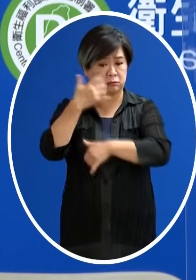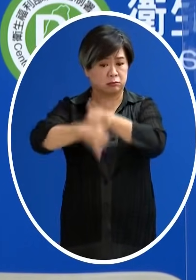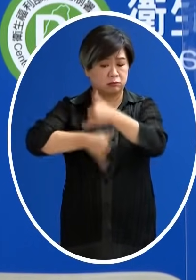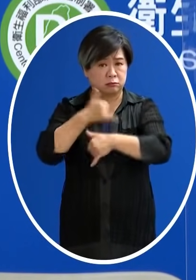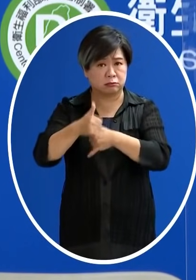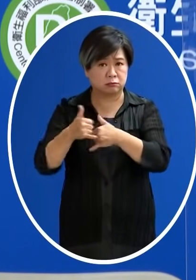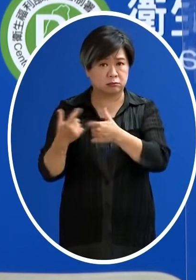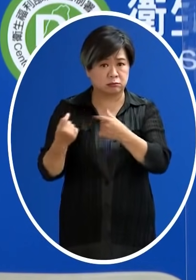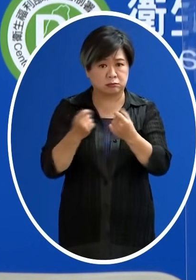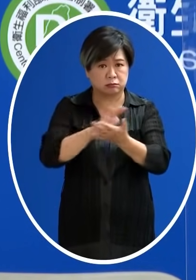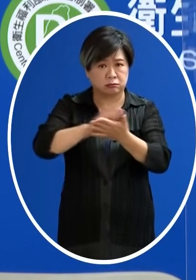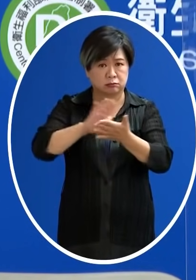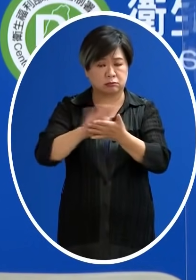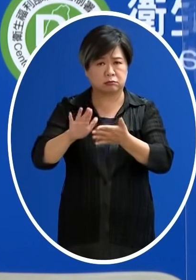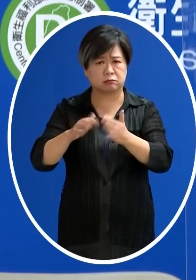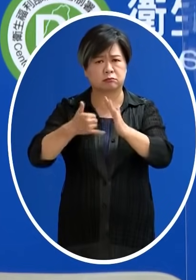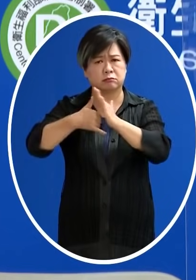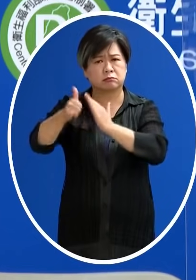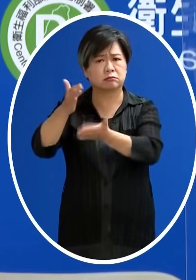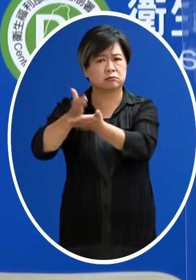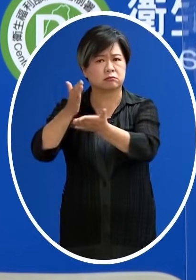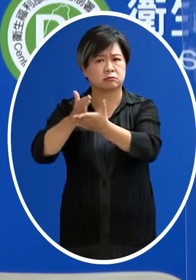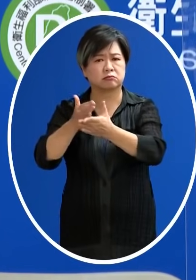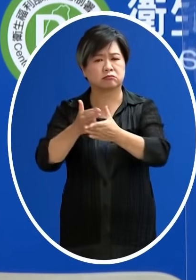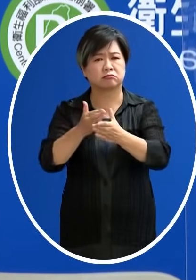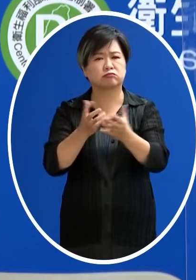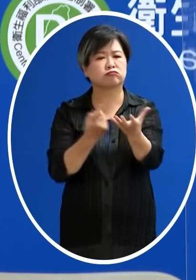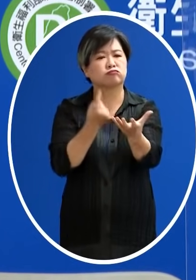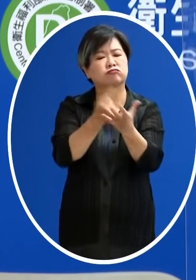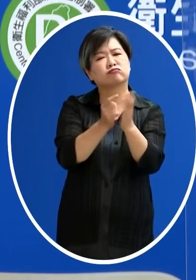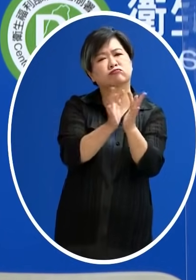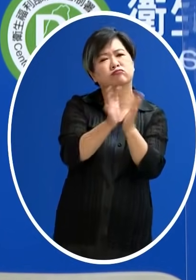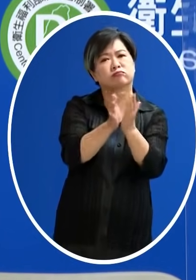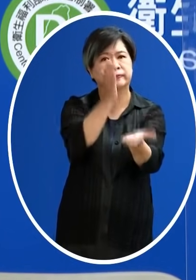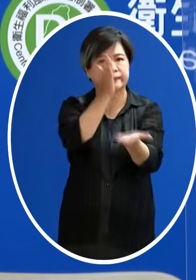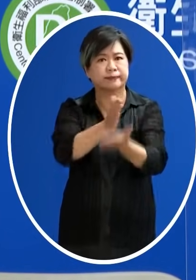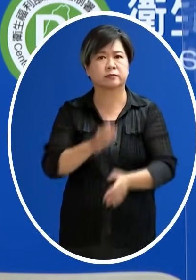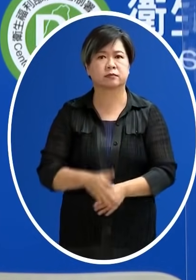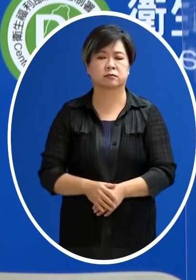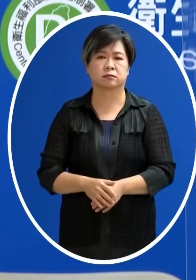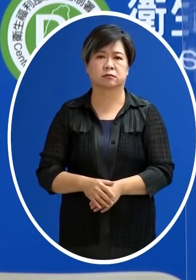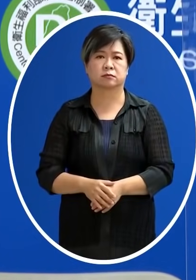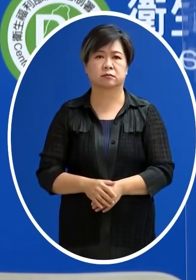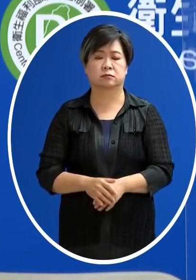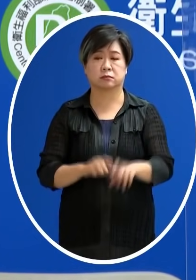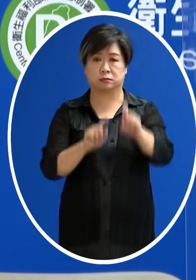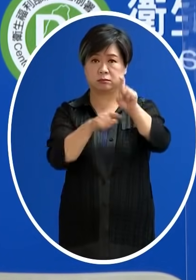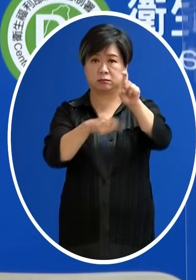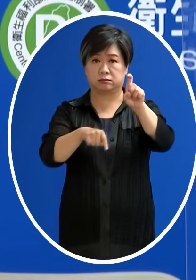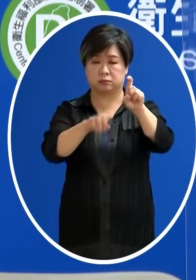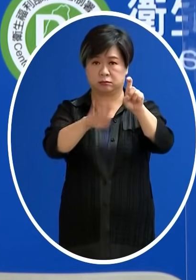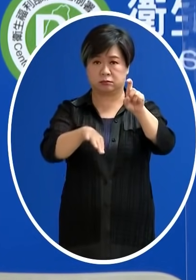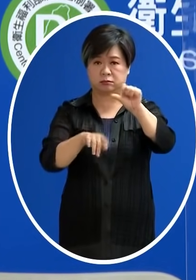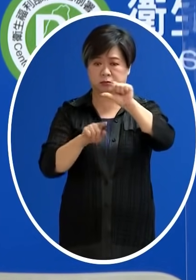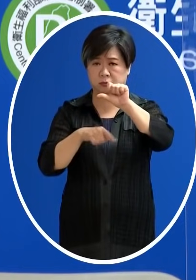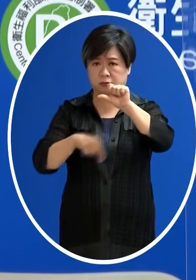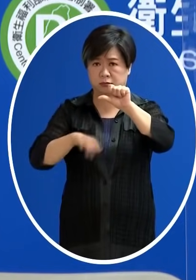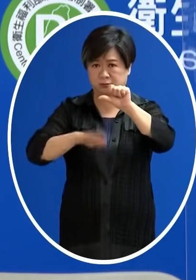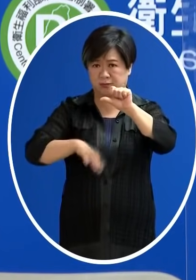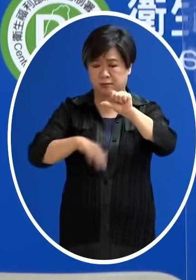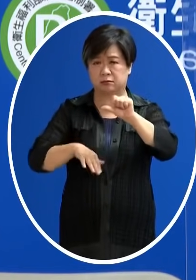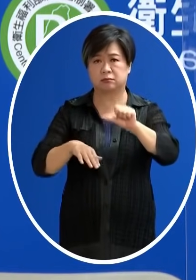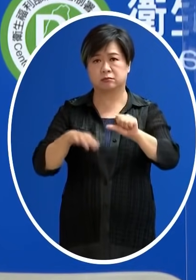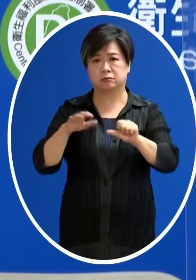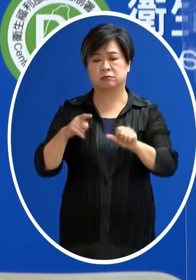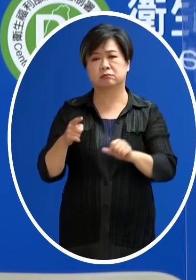好，那避免外出聚会。好，也讲过这聚会当然是十人以下五人以下，好，但不是说因